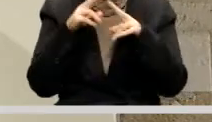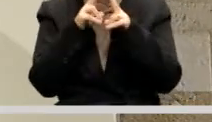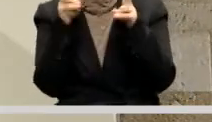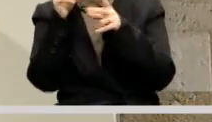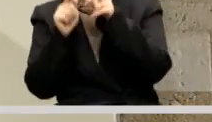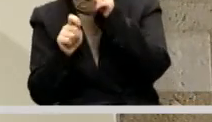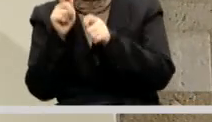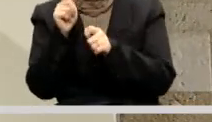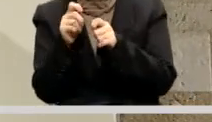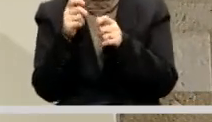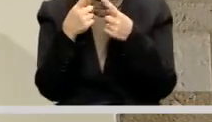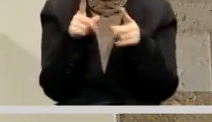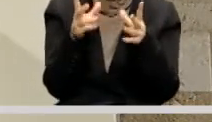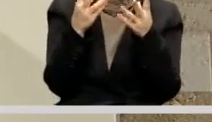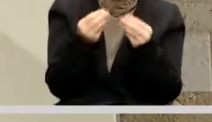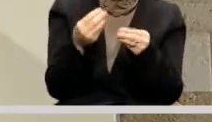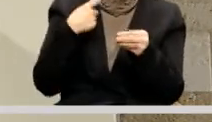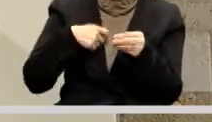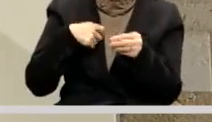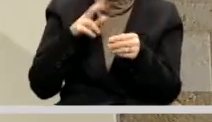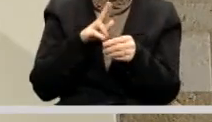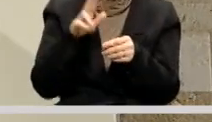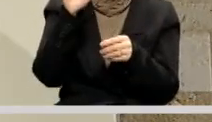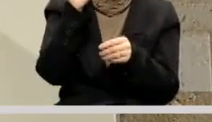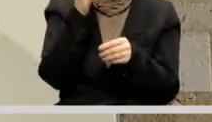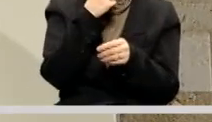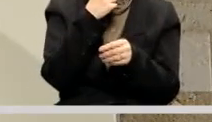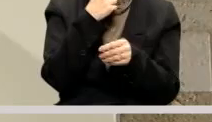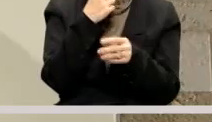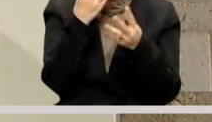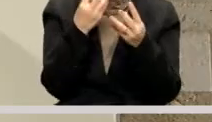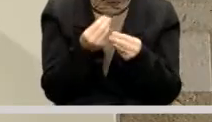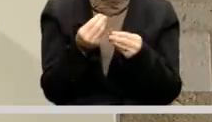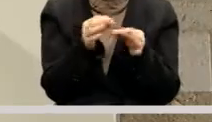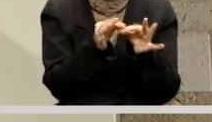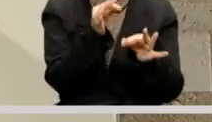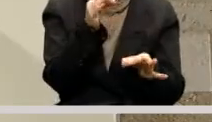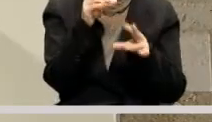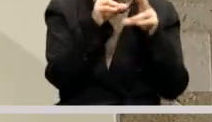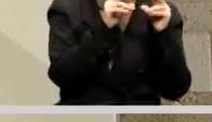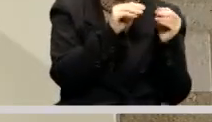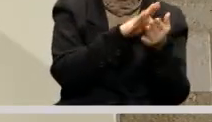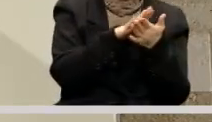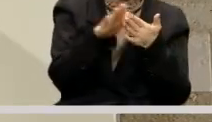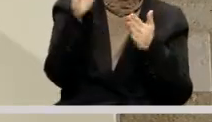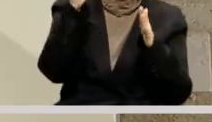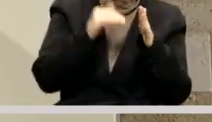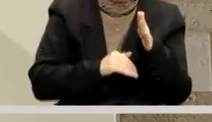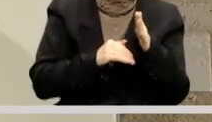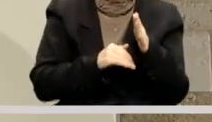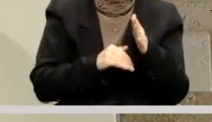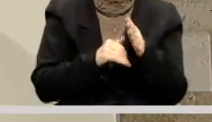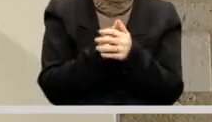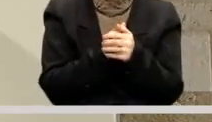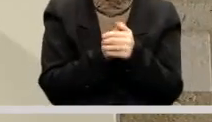farklı. Özellikle mesela 70 yaş üstü bireylerde uyku süresi gittikçe azalır. Belki ailenizden, belki akrabalarınızdan böyle